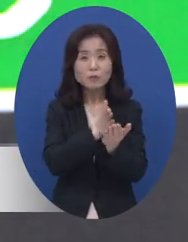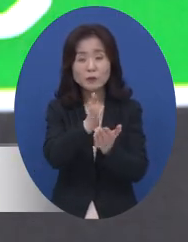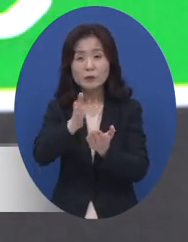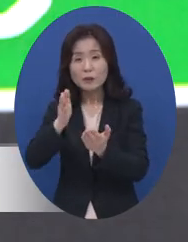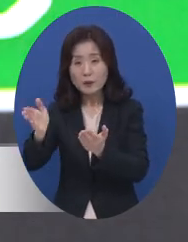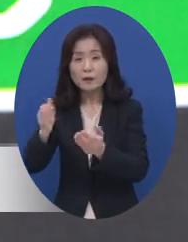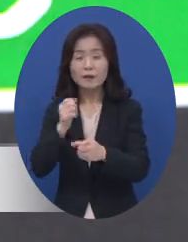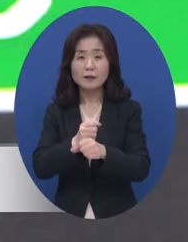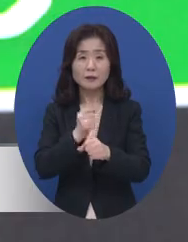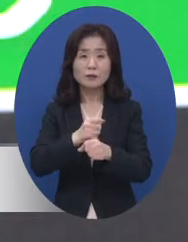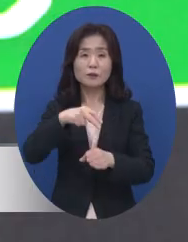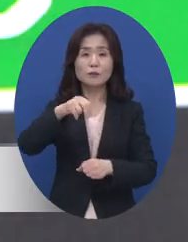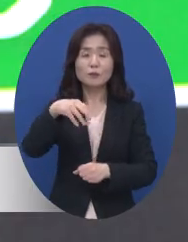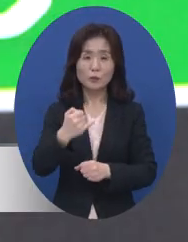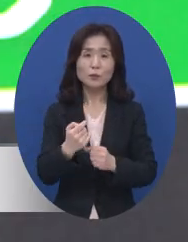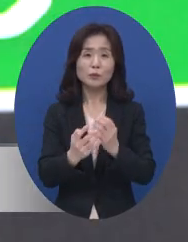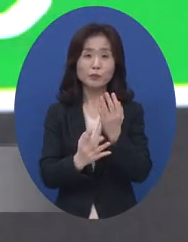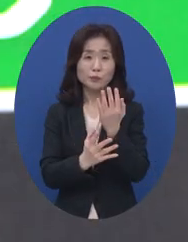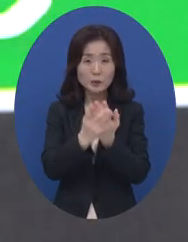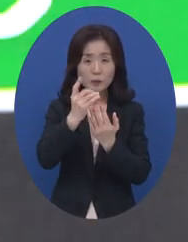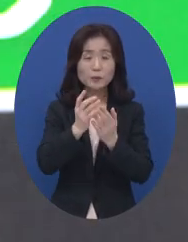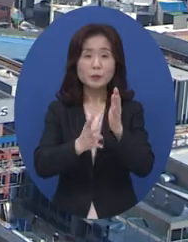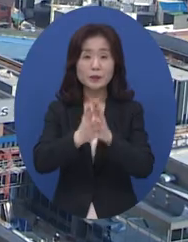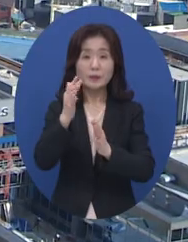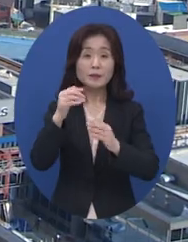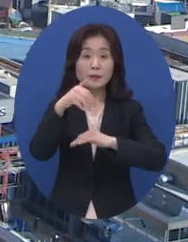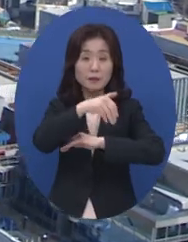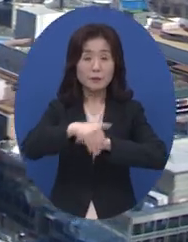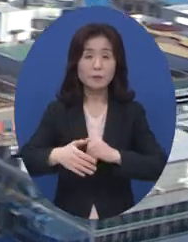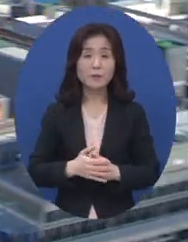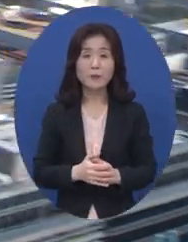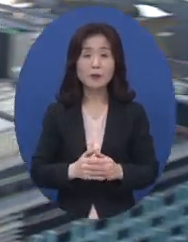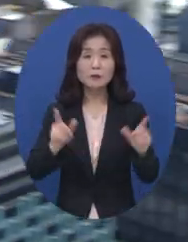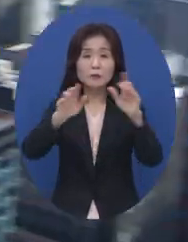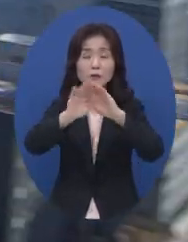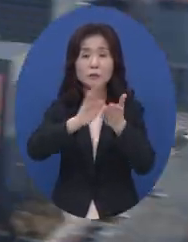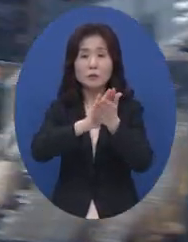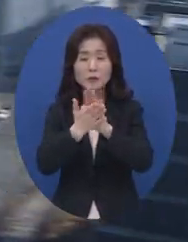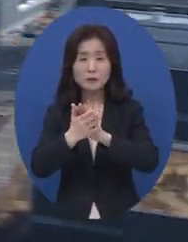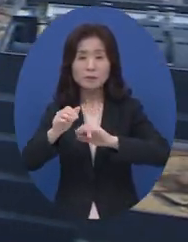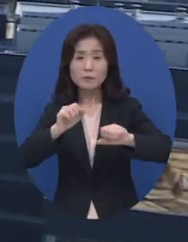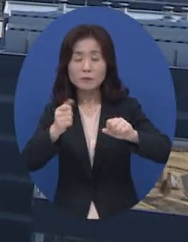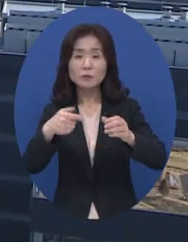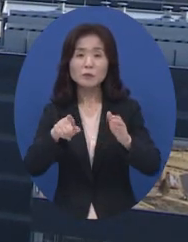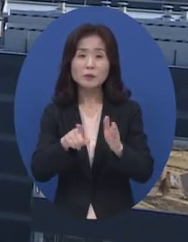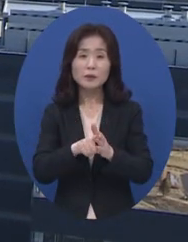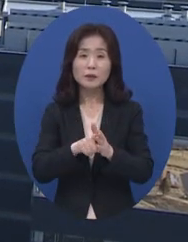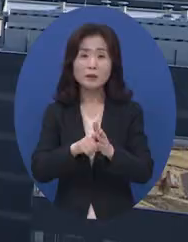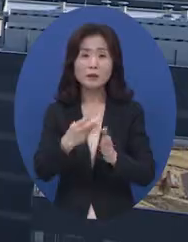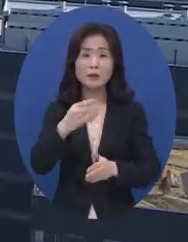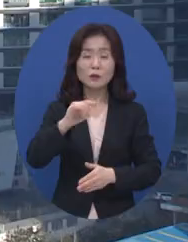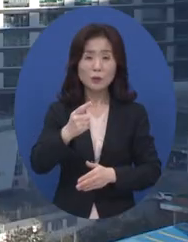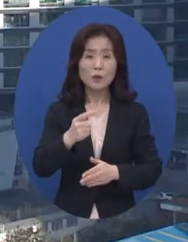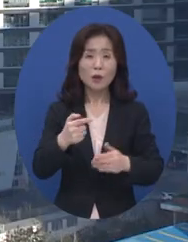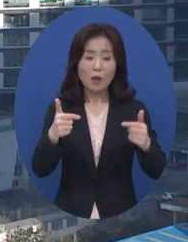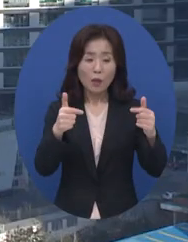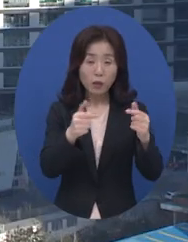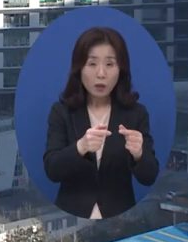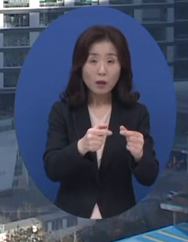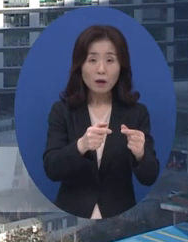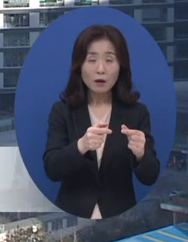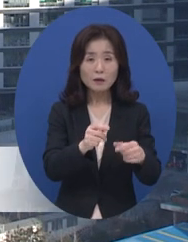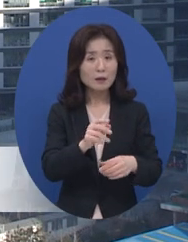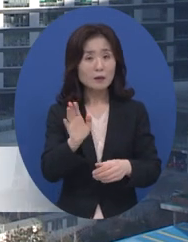수소 융합 테마 도시를 시범 조성할 계획 기후변화에 대응하기 위해 저탄소 친환경 경제로 전환하는